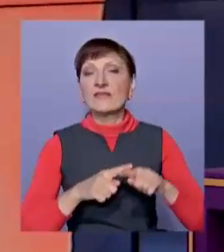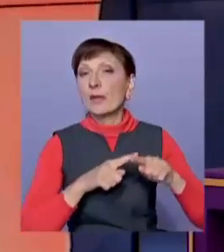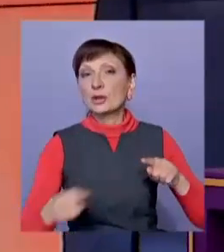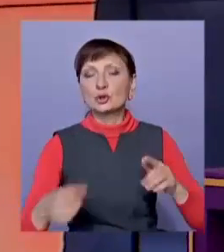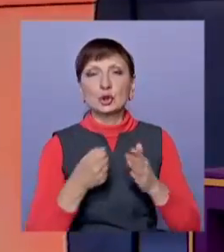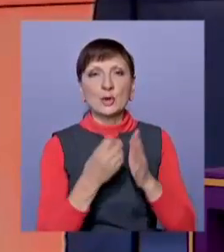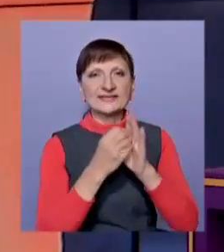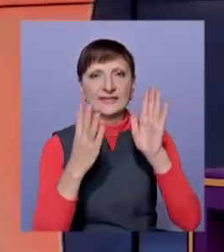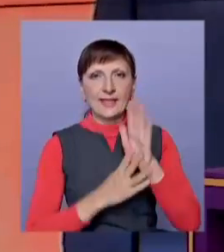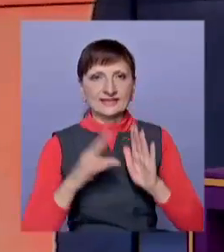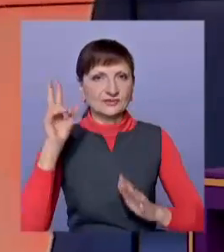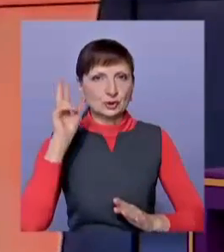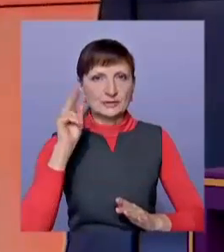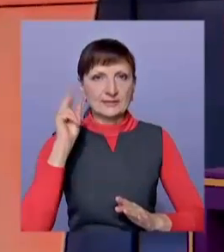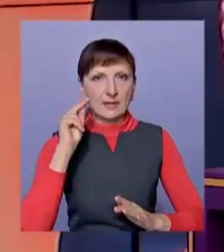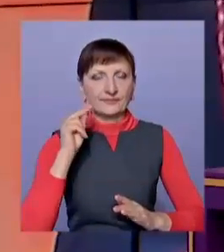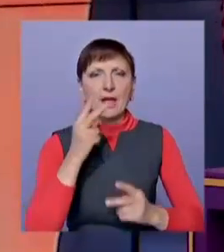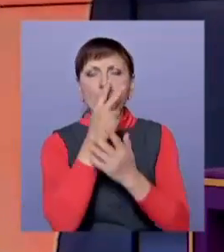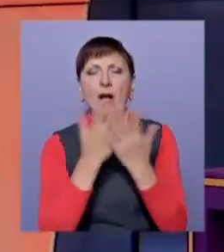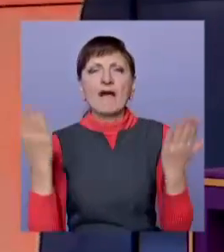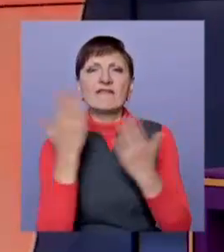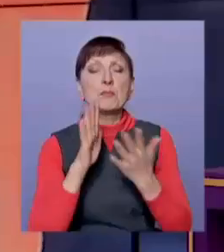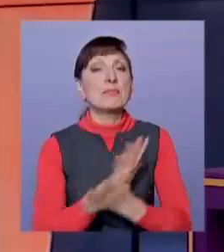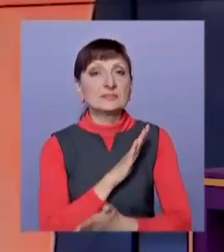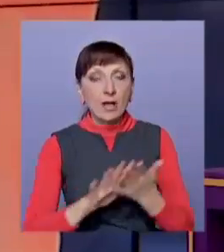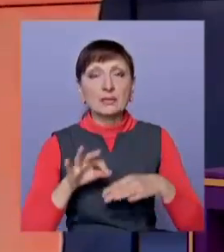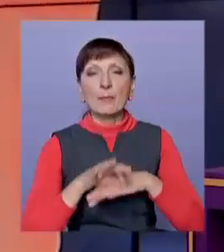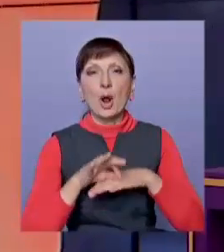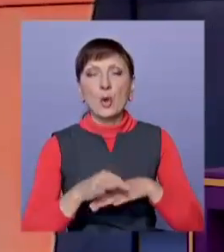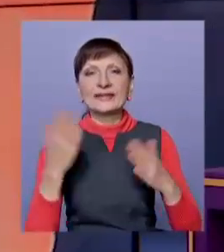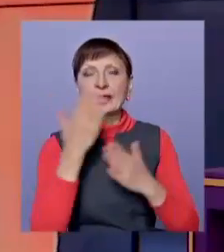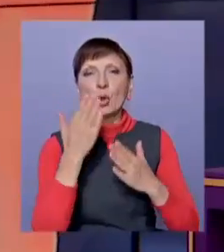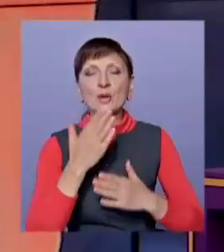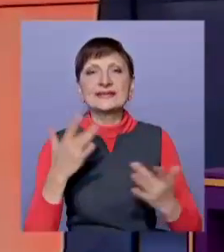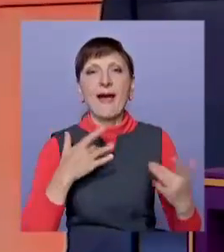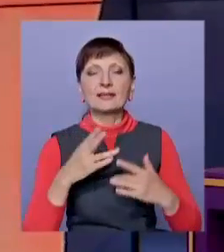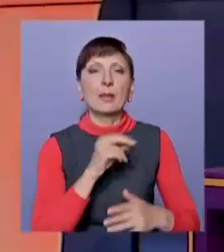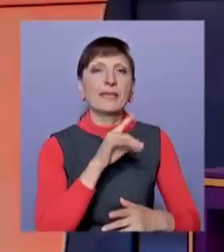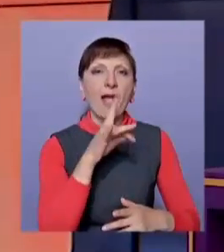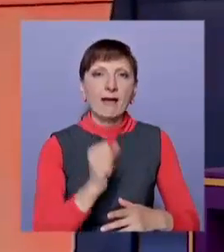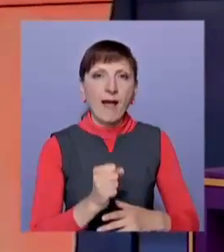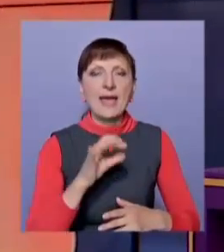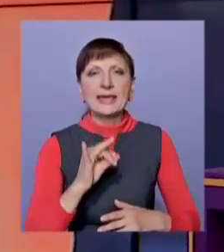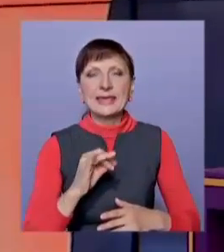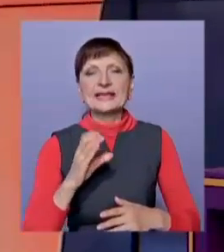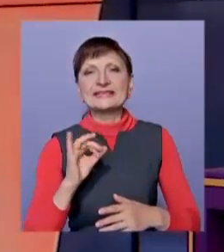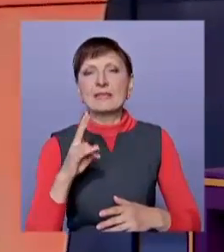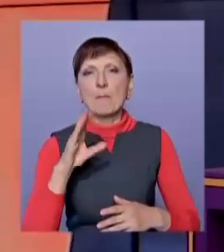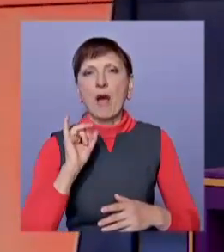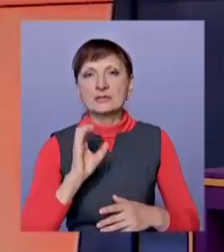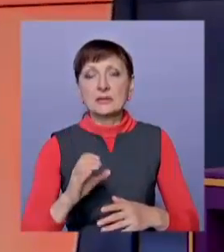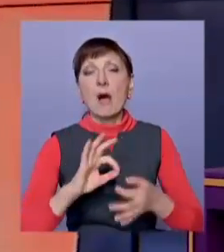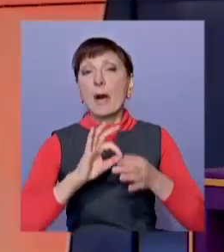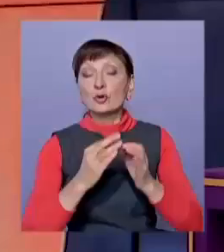до 19 числа. Показы бесплатные, проходят они в кинотеатрах «Люмьера» и «Синемакс». С